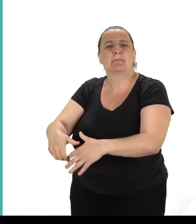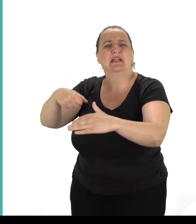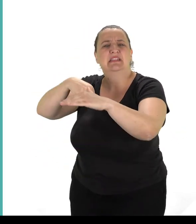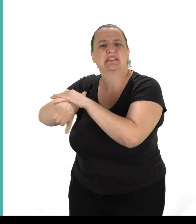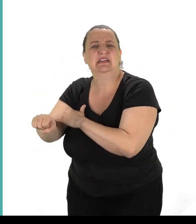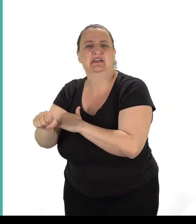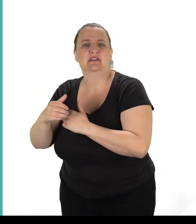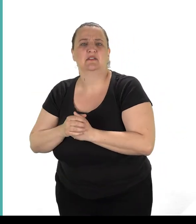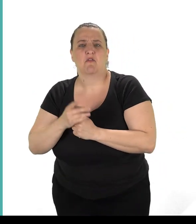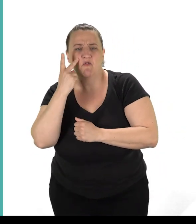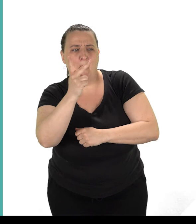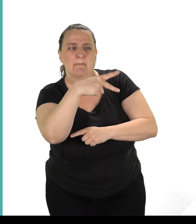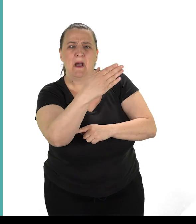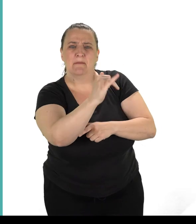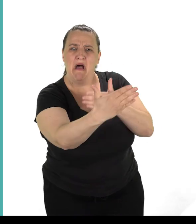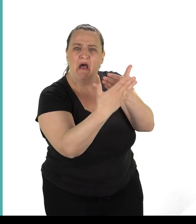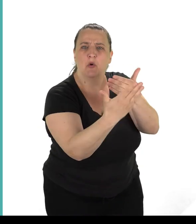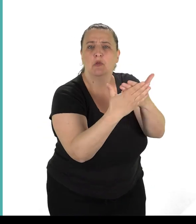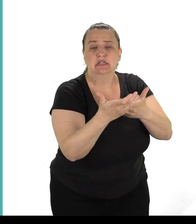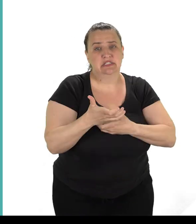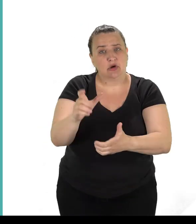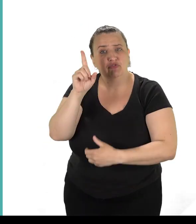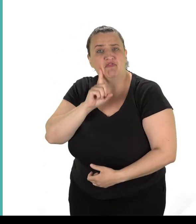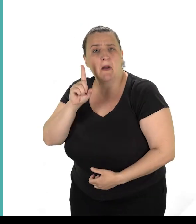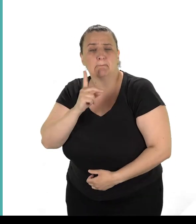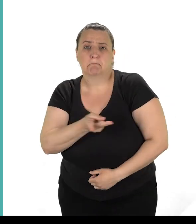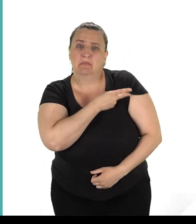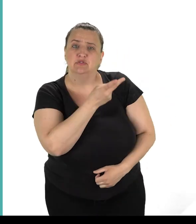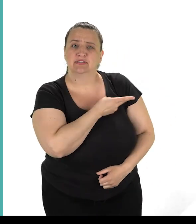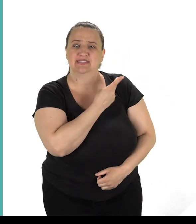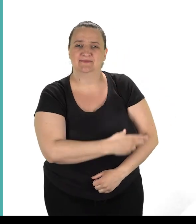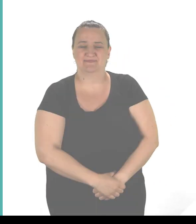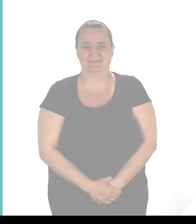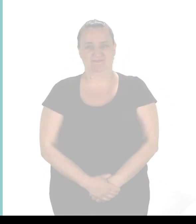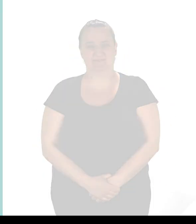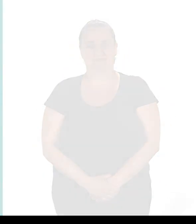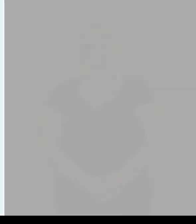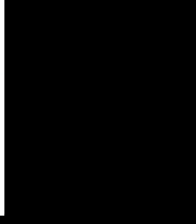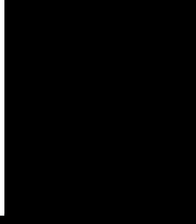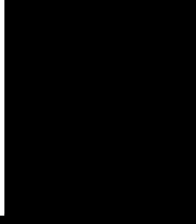appeler la maternité, votre PMI de proximité ou votre sage-femme ou mon médecin.